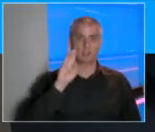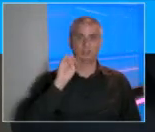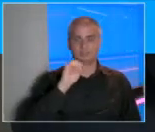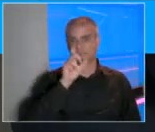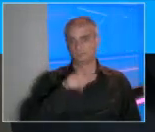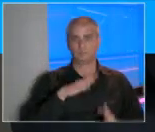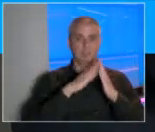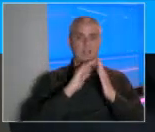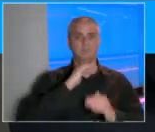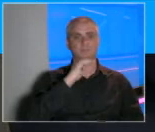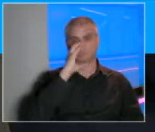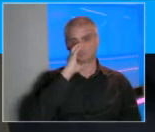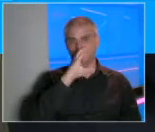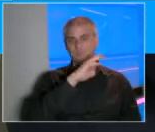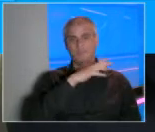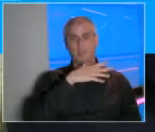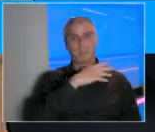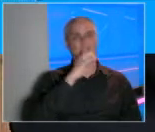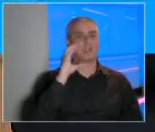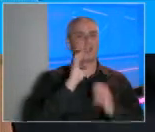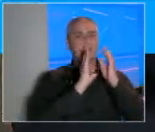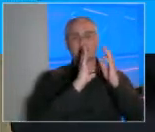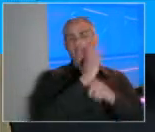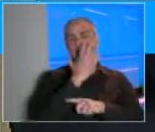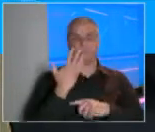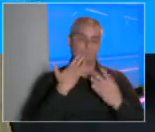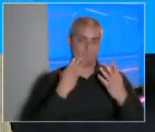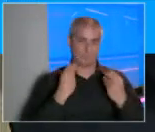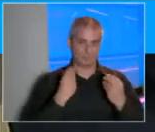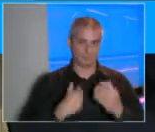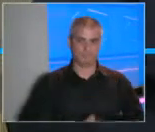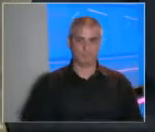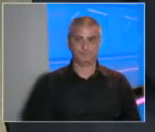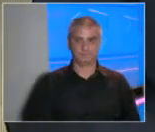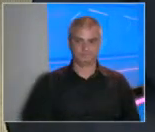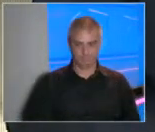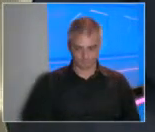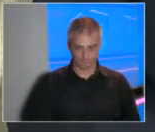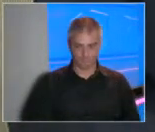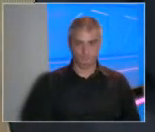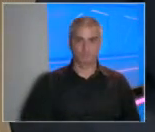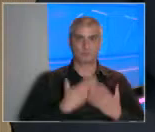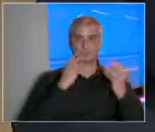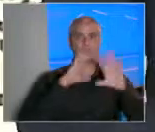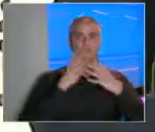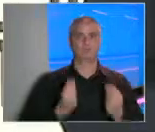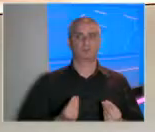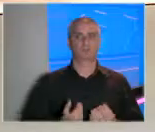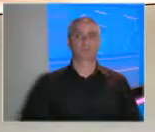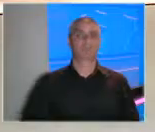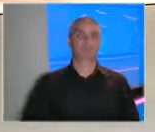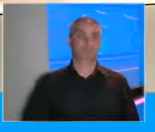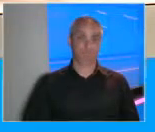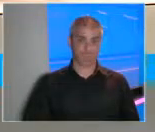תושב מצפה כרמים שממתינים להחלטת בגץ בעניינם, תודה רבה לך שהיית איתנו הערב. תודה רבה לכם, ערב טוב.